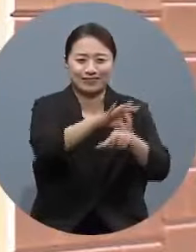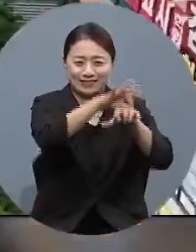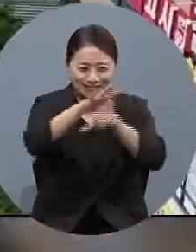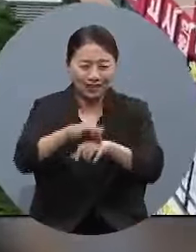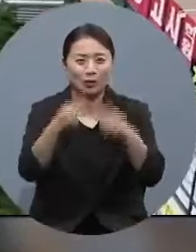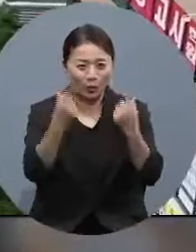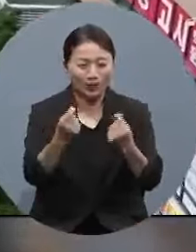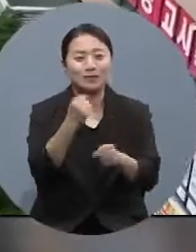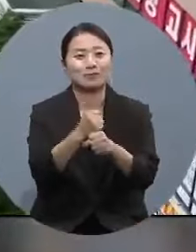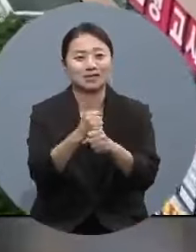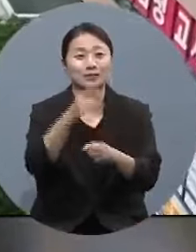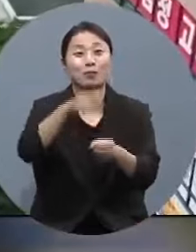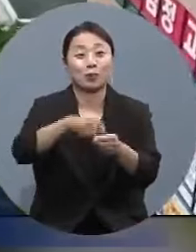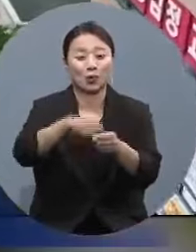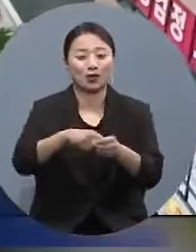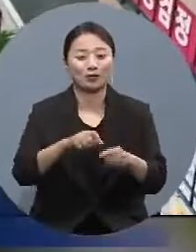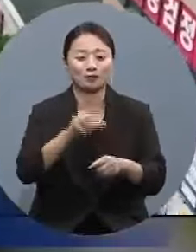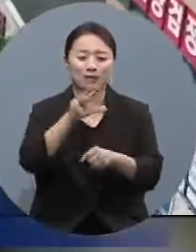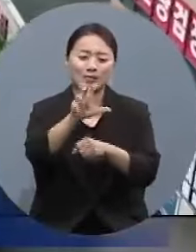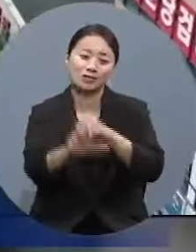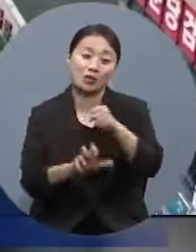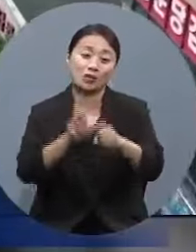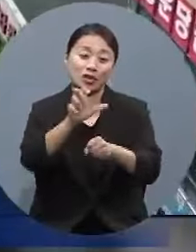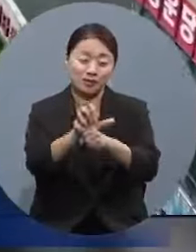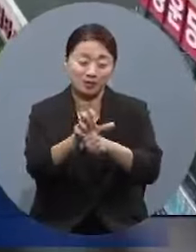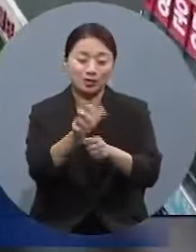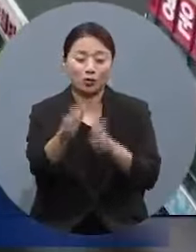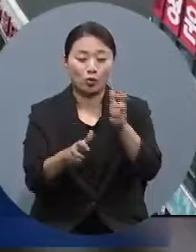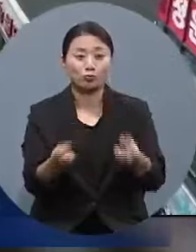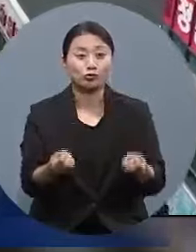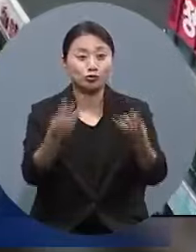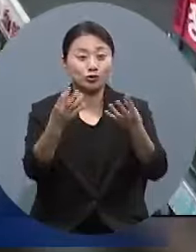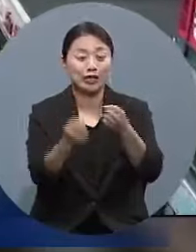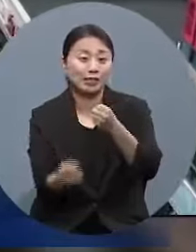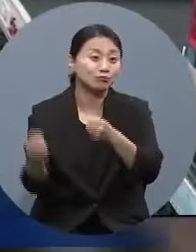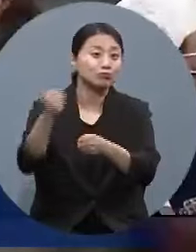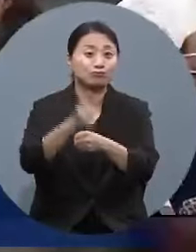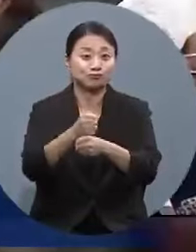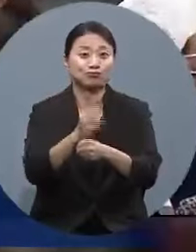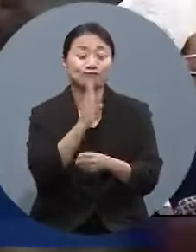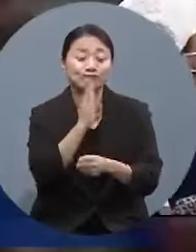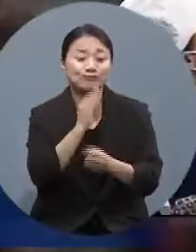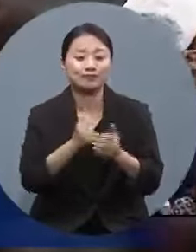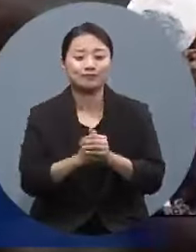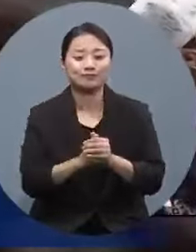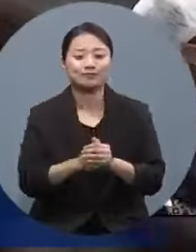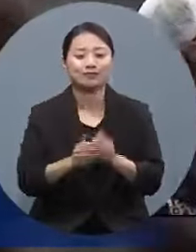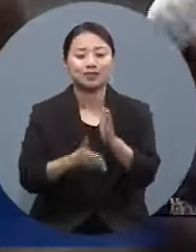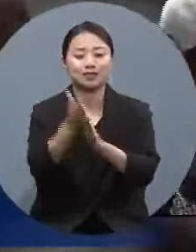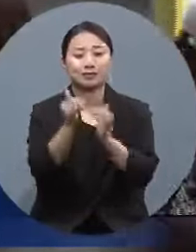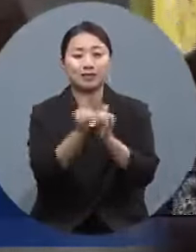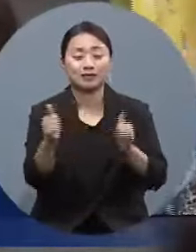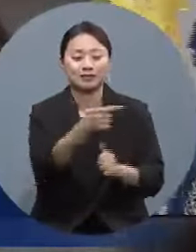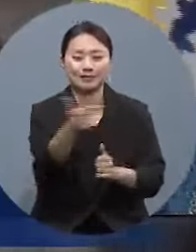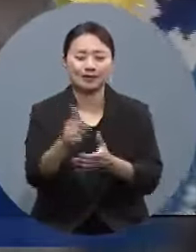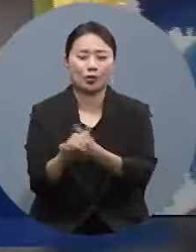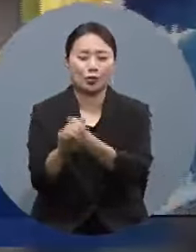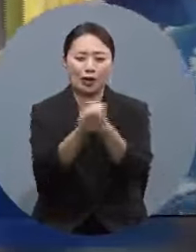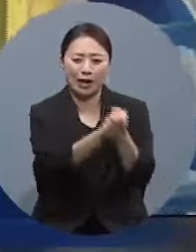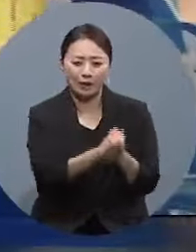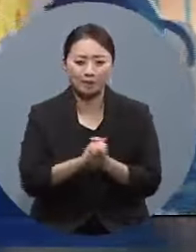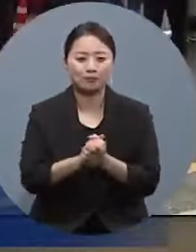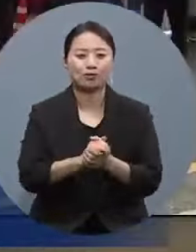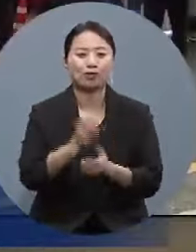주목했습니다. 35년 만에 부활을 하게 된 우리 공업축제는 먼저 우리 시민들의 대화